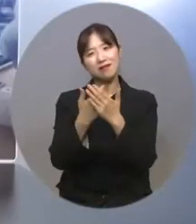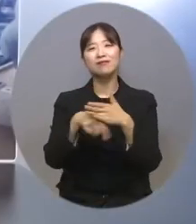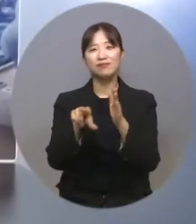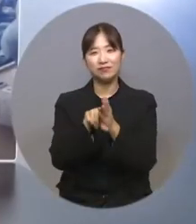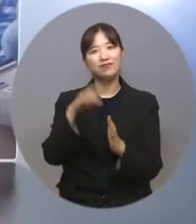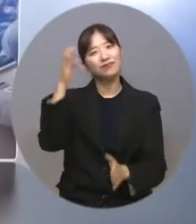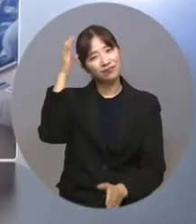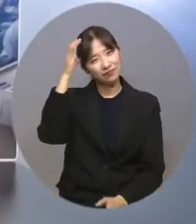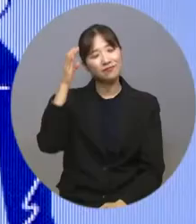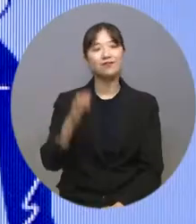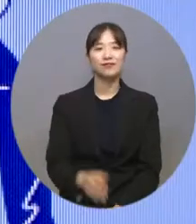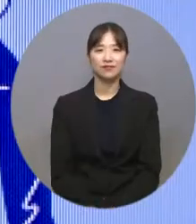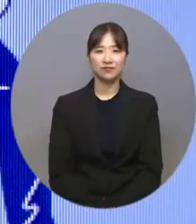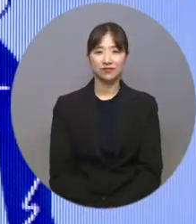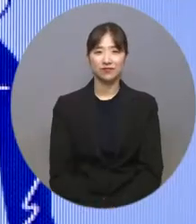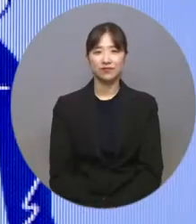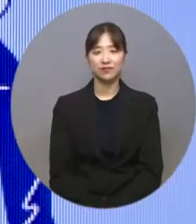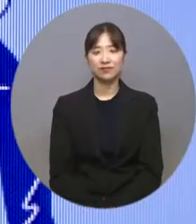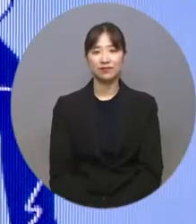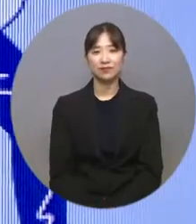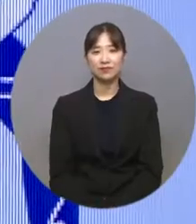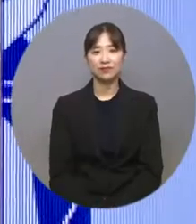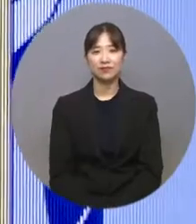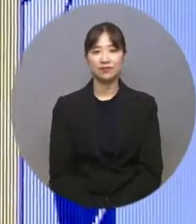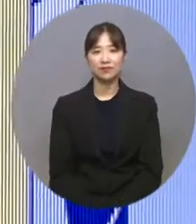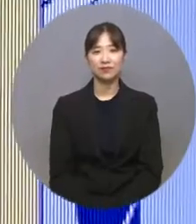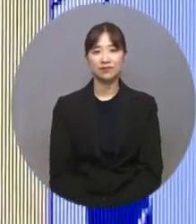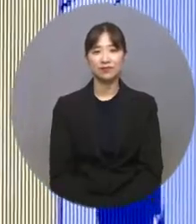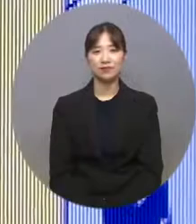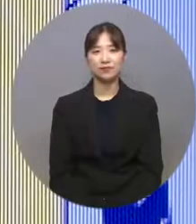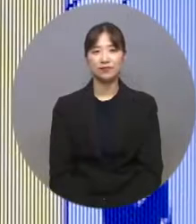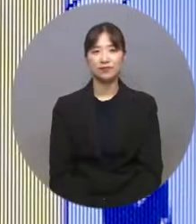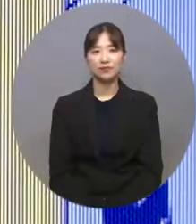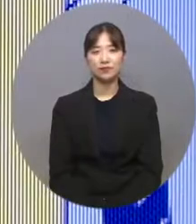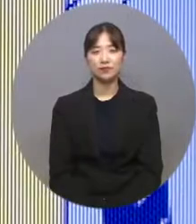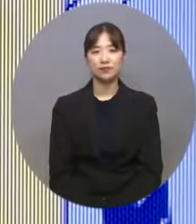기대해 봅니다 복지 tv 뉴스 문경 합니다